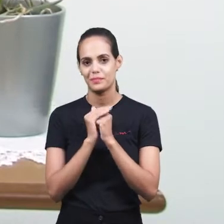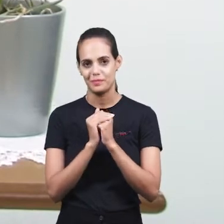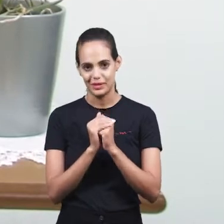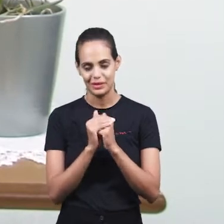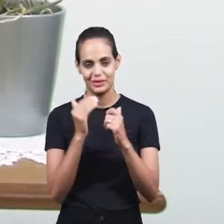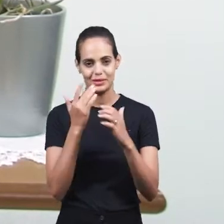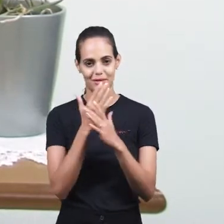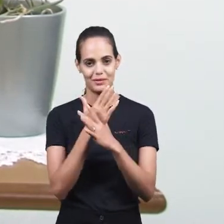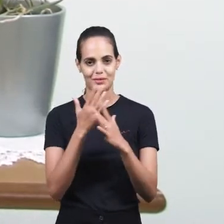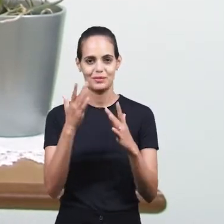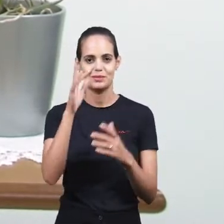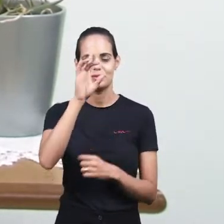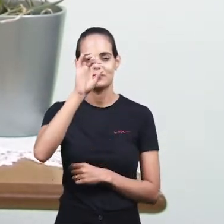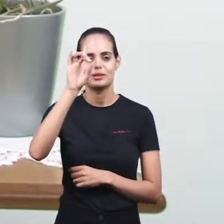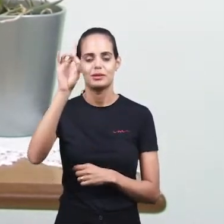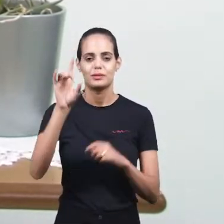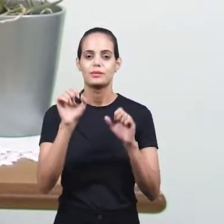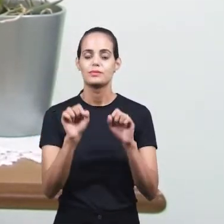Слава Господу.